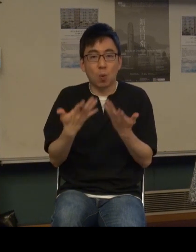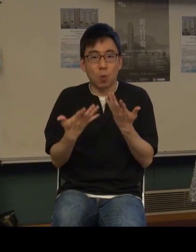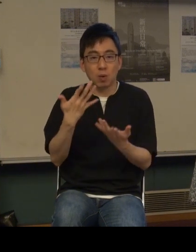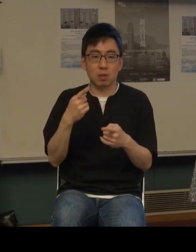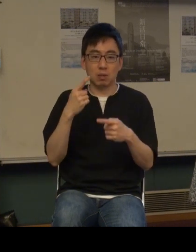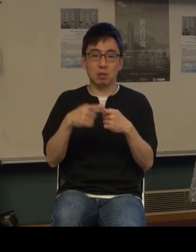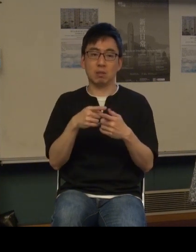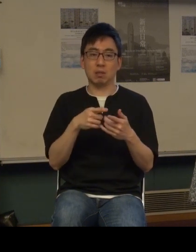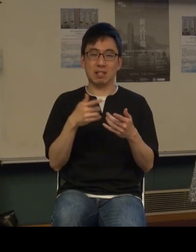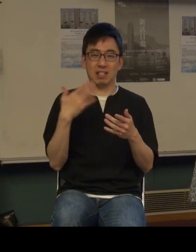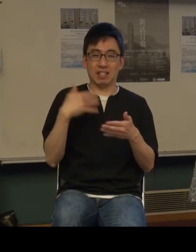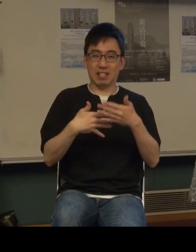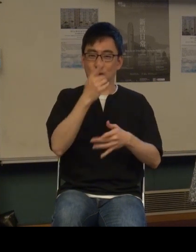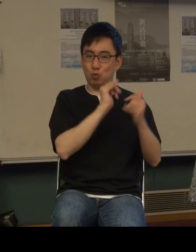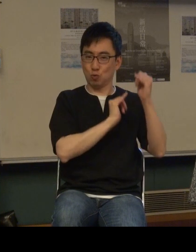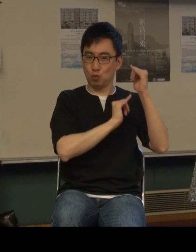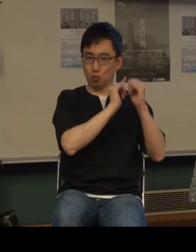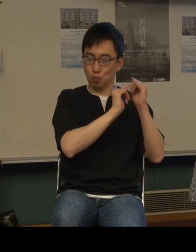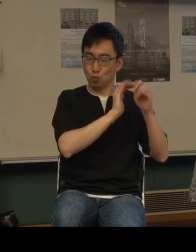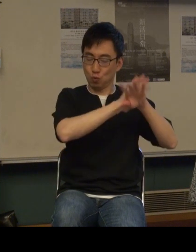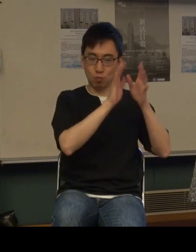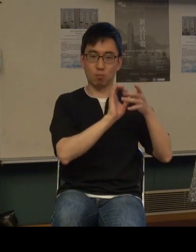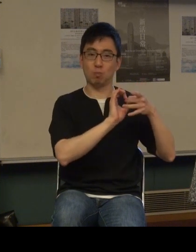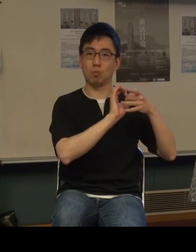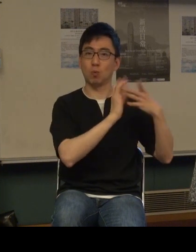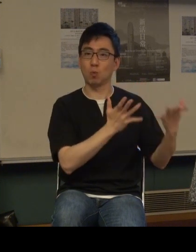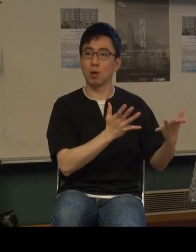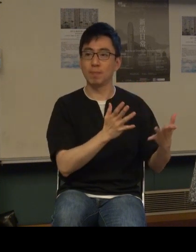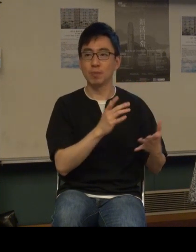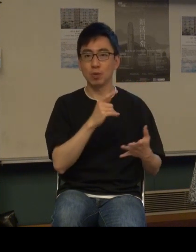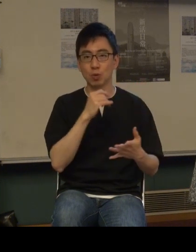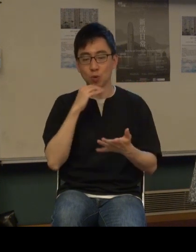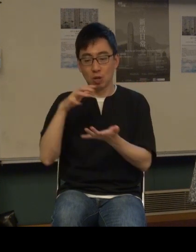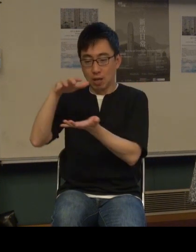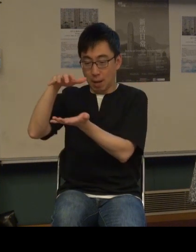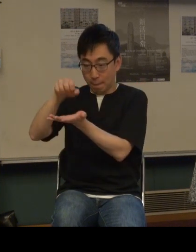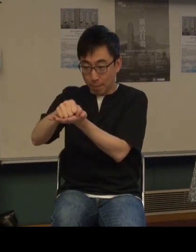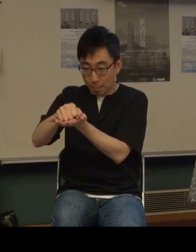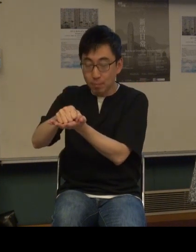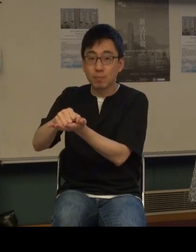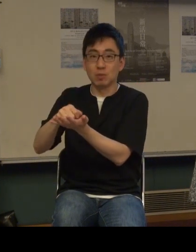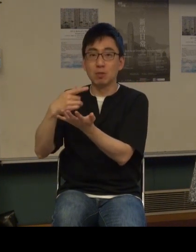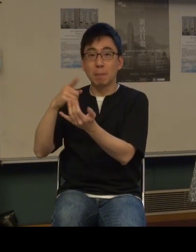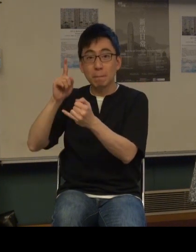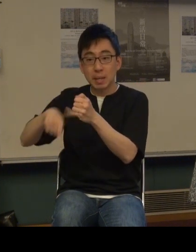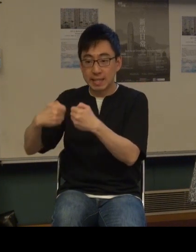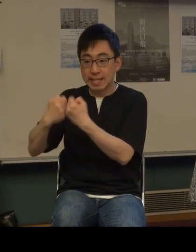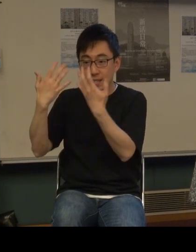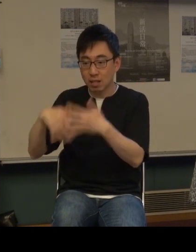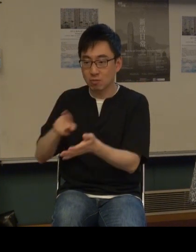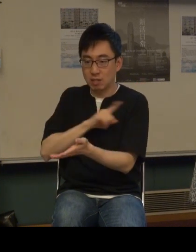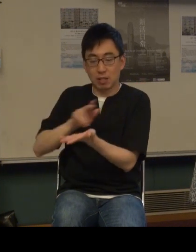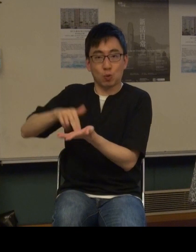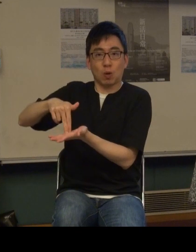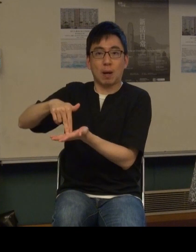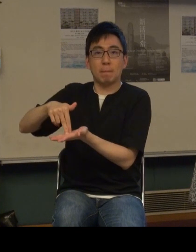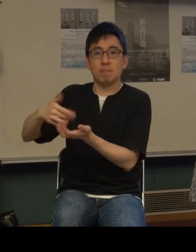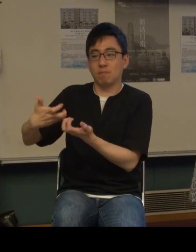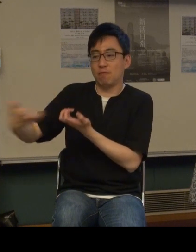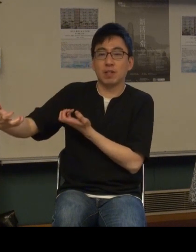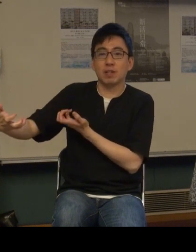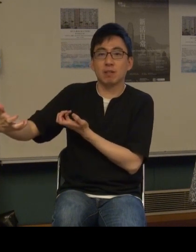築的傳統，而呢當一批的殖民地他們在戰後開始紛紛獨立的時候呢，很多時候他們的國